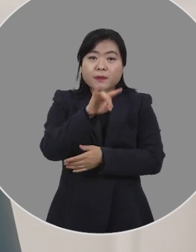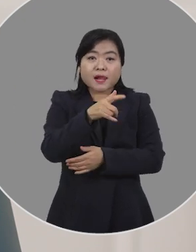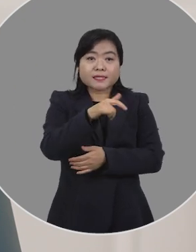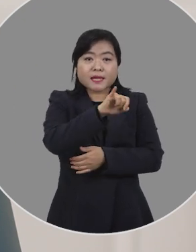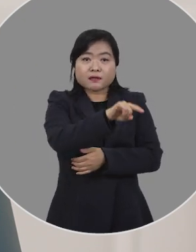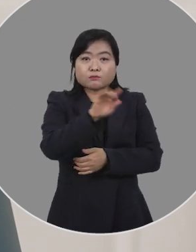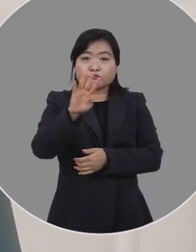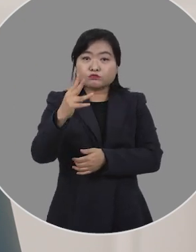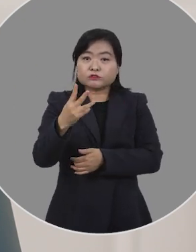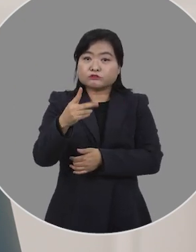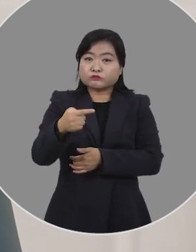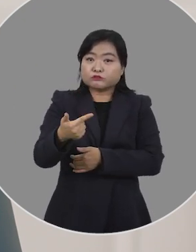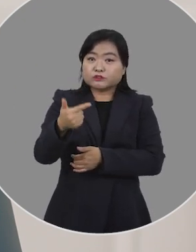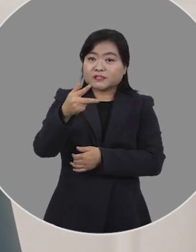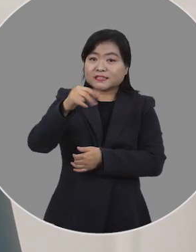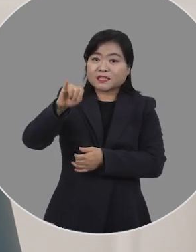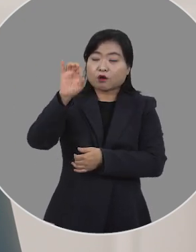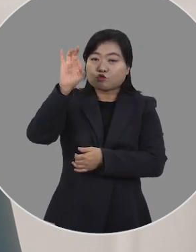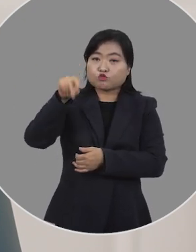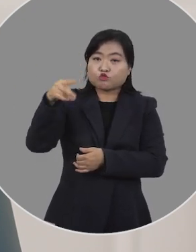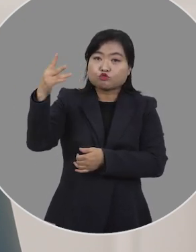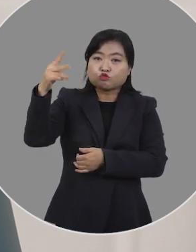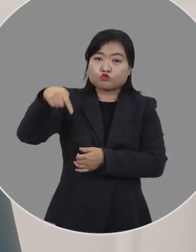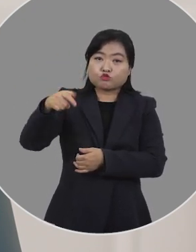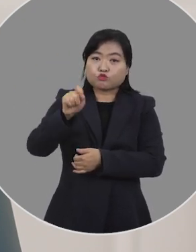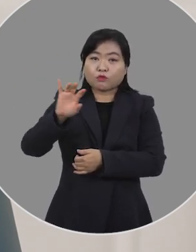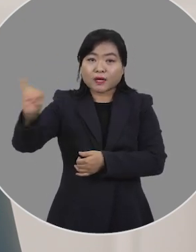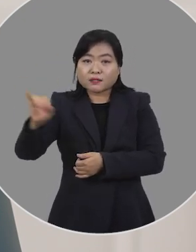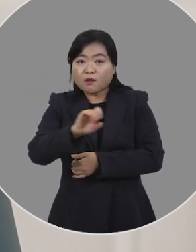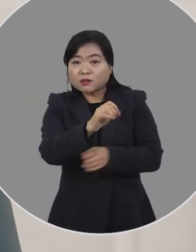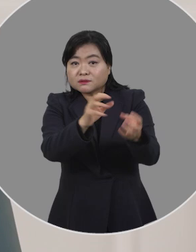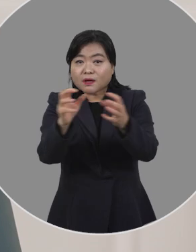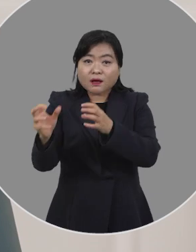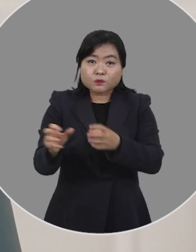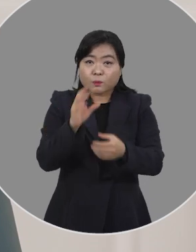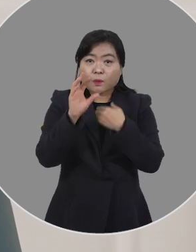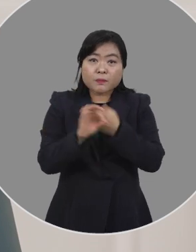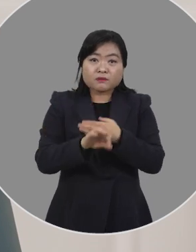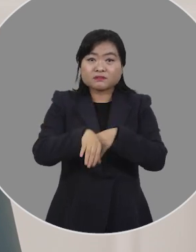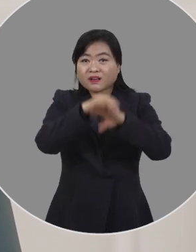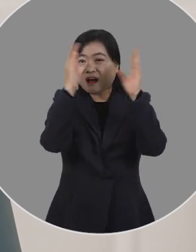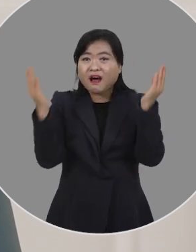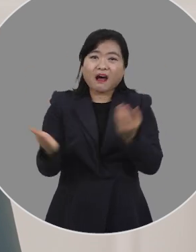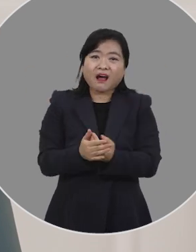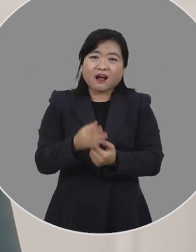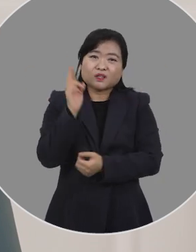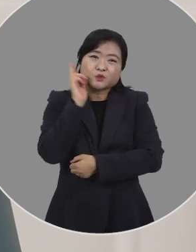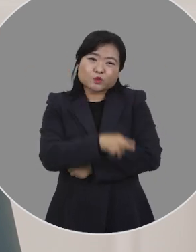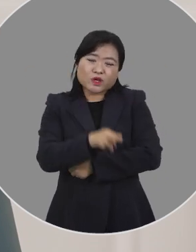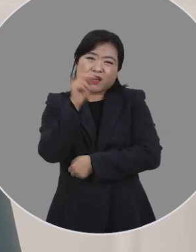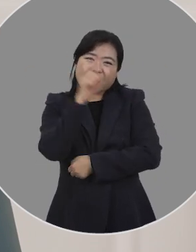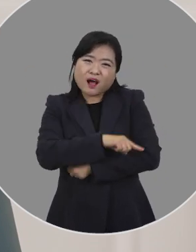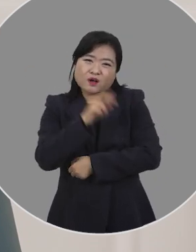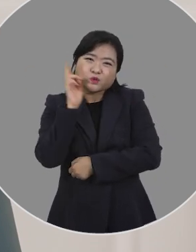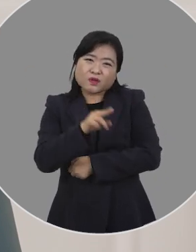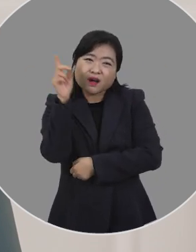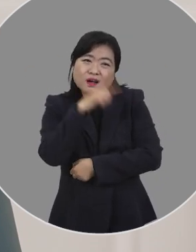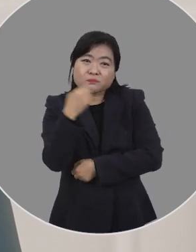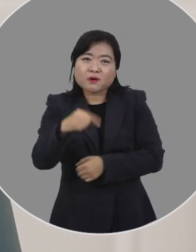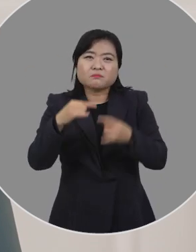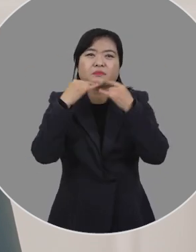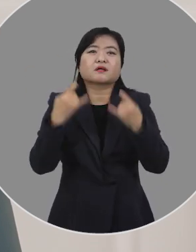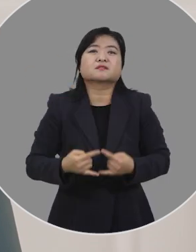벨기에는 부룬디하고 르완다. 뭐 이렇게 어느 나라고 빠질 것이 없는데 그 중에 최악이